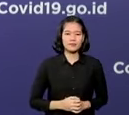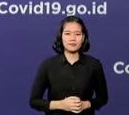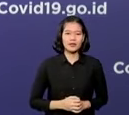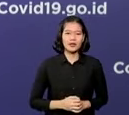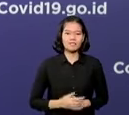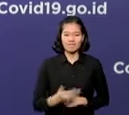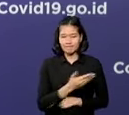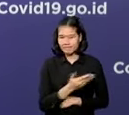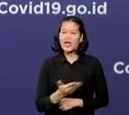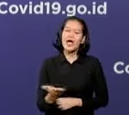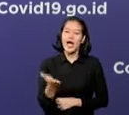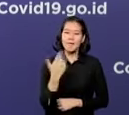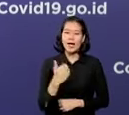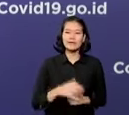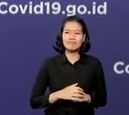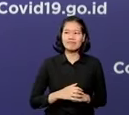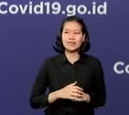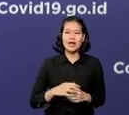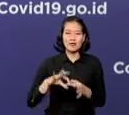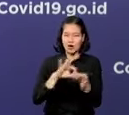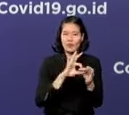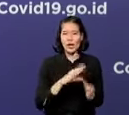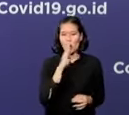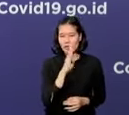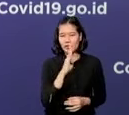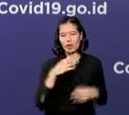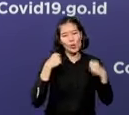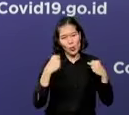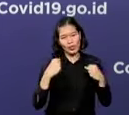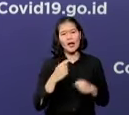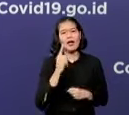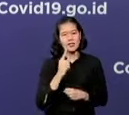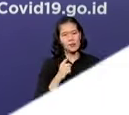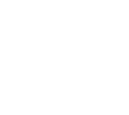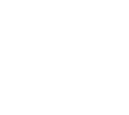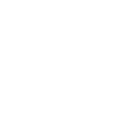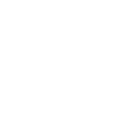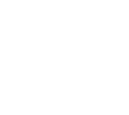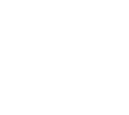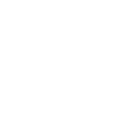Saudara-saudara, mari komitmen kita tetap perkuat karena kita pasti bisa mengendalikannya.